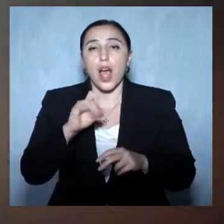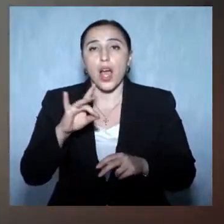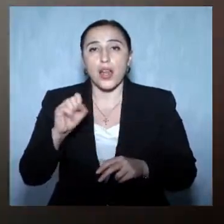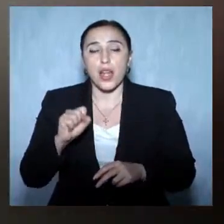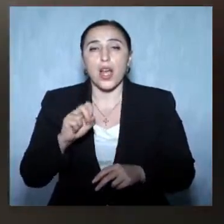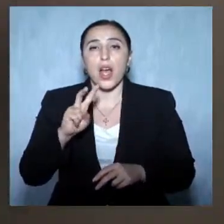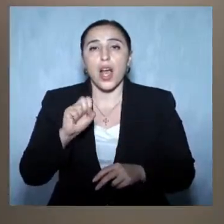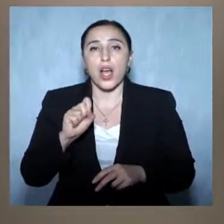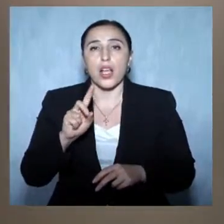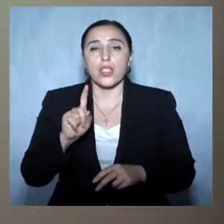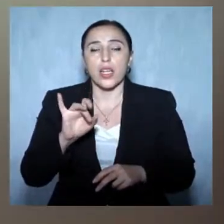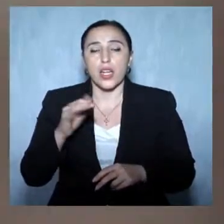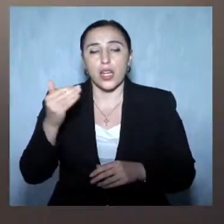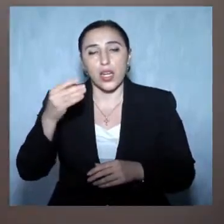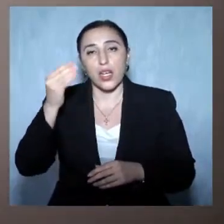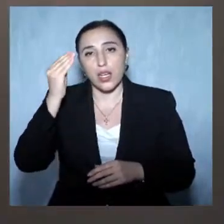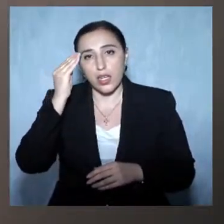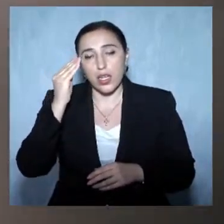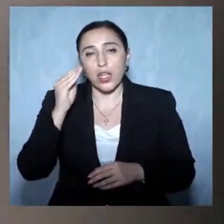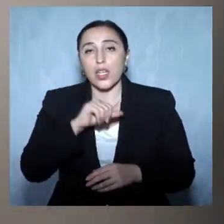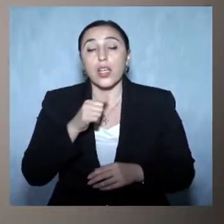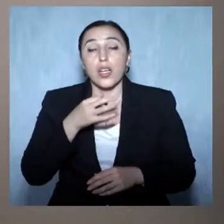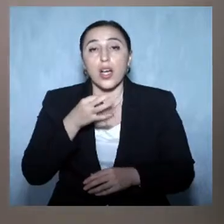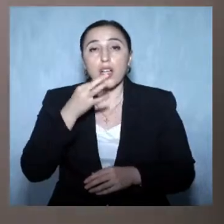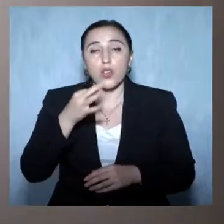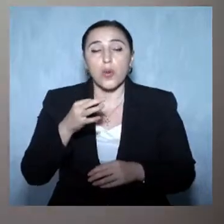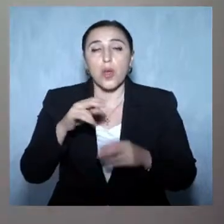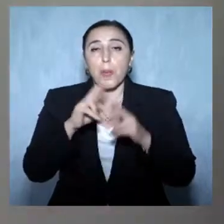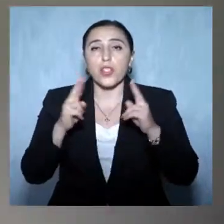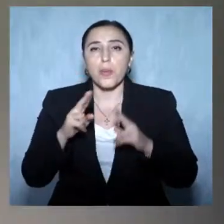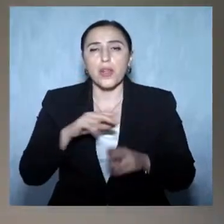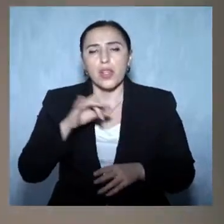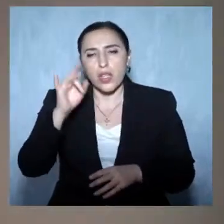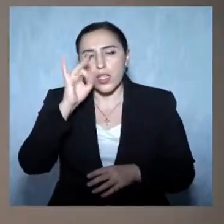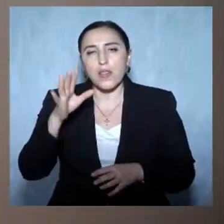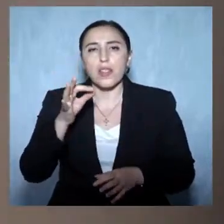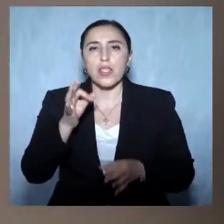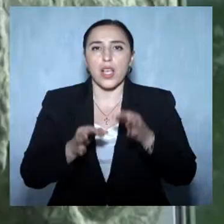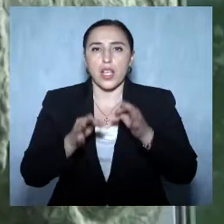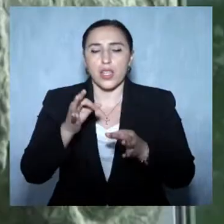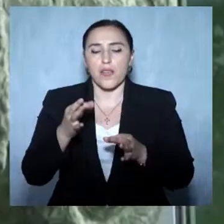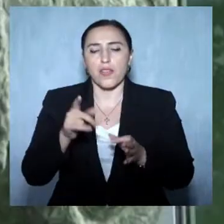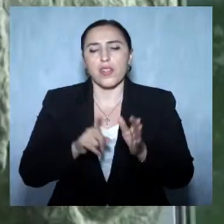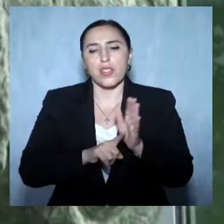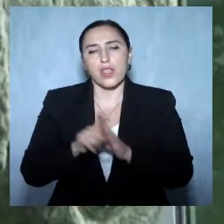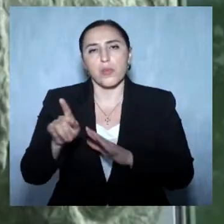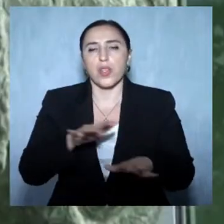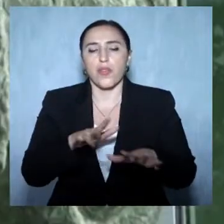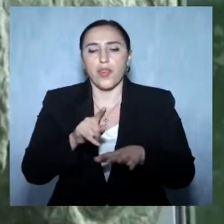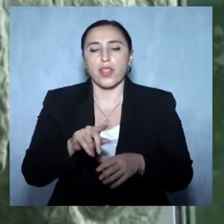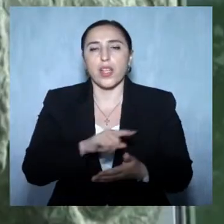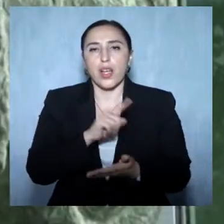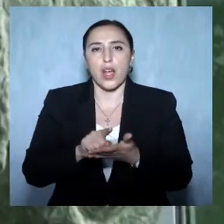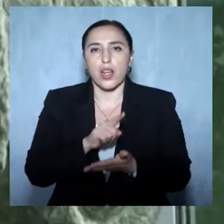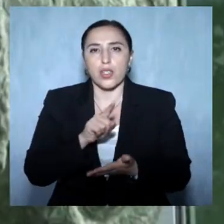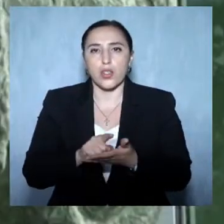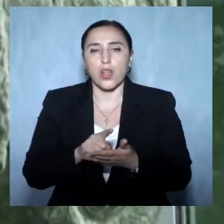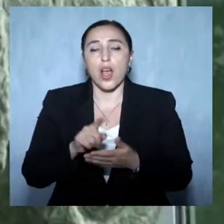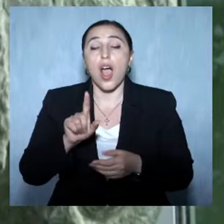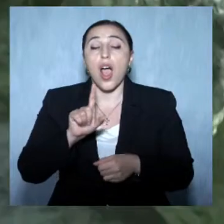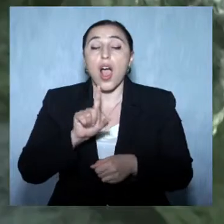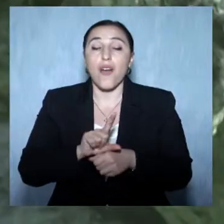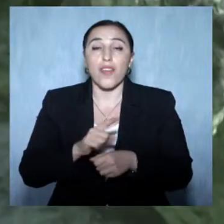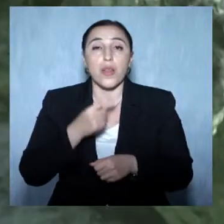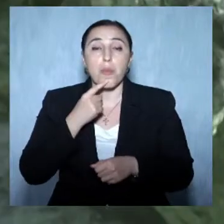կարծիքն է։ Մասնագետը ընդգծում է, միջազգային ամենա հեղինակավոր դատարանն է հիմաս բաղվելու խնդրով, ինչը նշանակում է ավելի բարդ